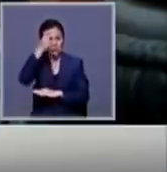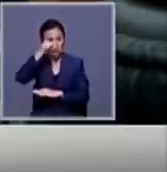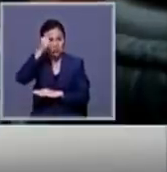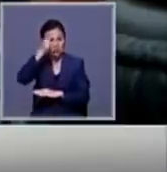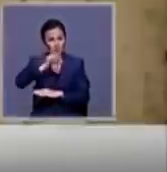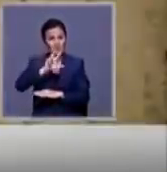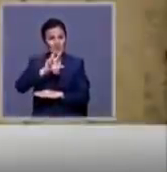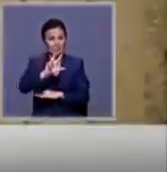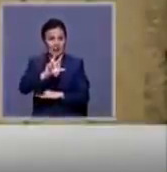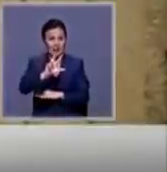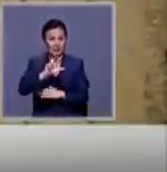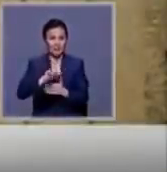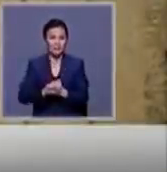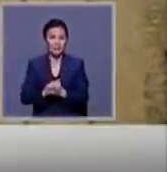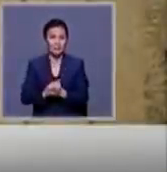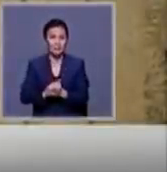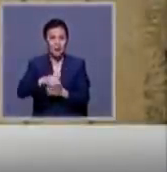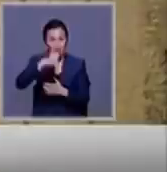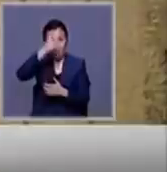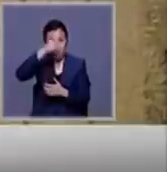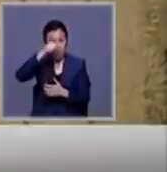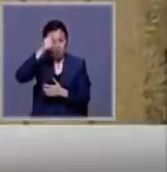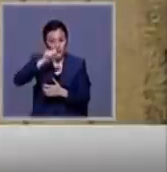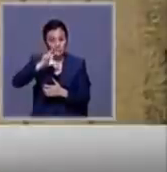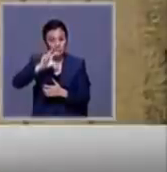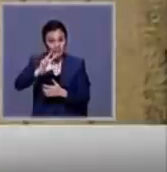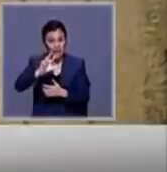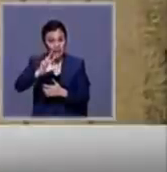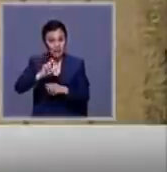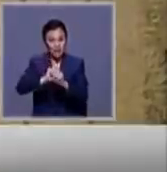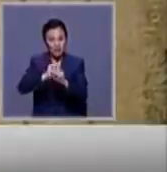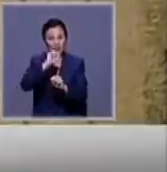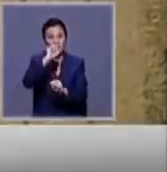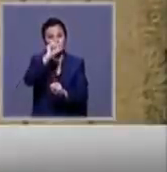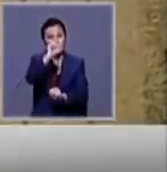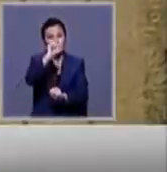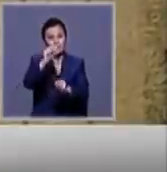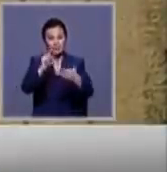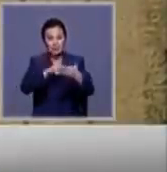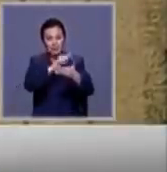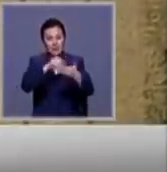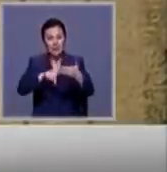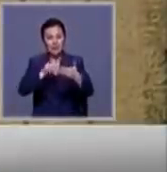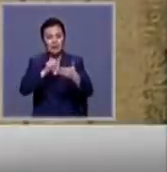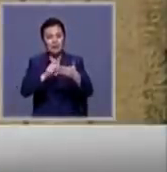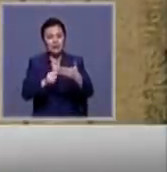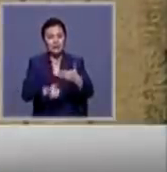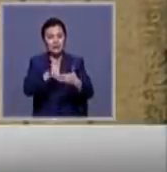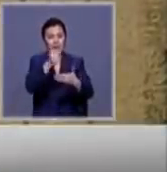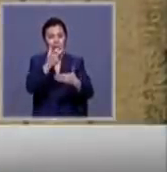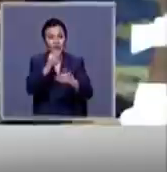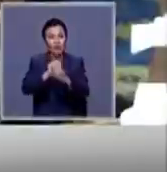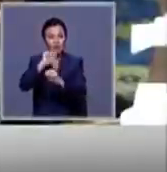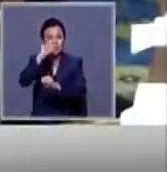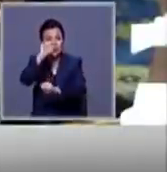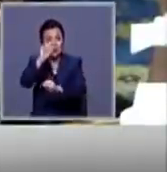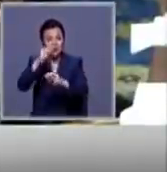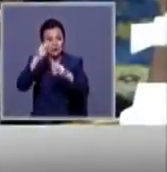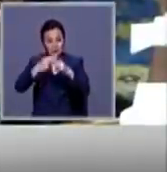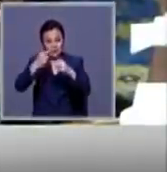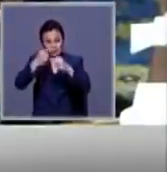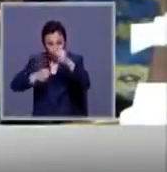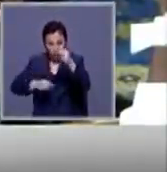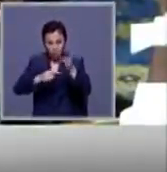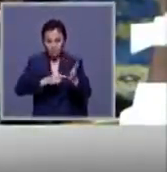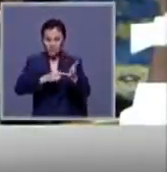นับแต่วันประกาศผลการเลือกตั้งใช่ไหมสามวันเนี่ยสามวันแล้วประกาศผลการเลือกตั้งแล้วค่อยนำขึ้นแล้วนำขึ้นทูลเกล้า ค ่